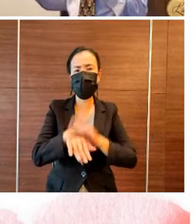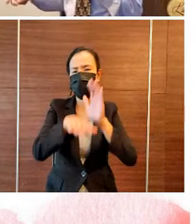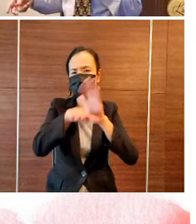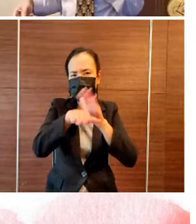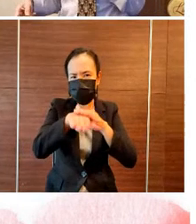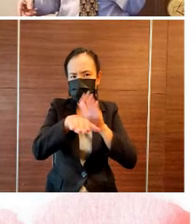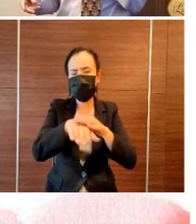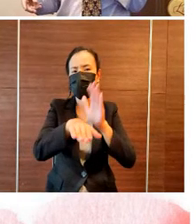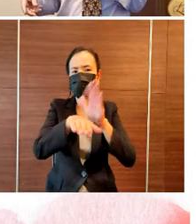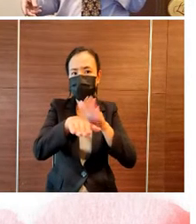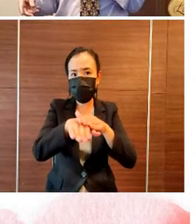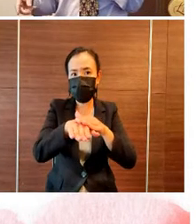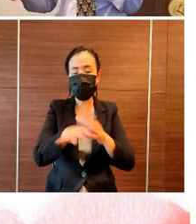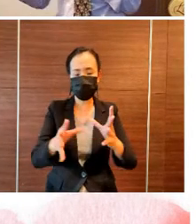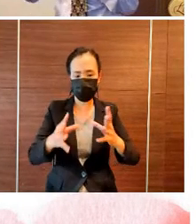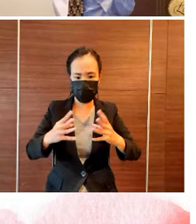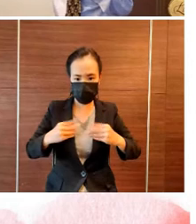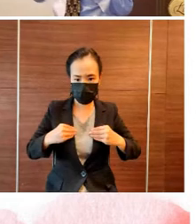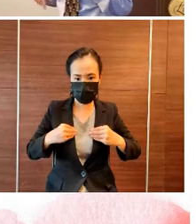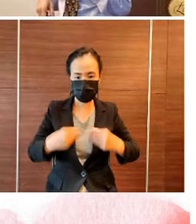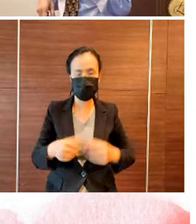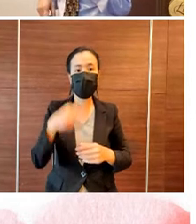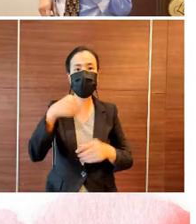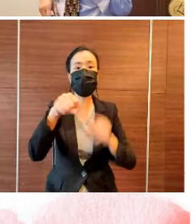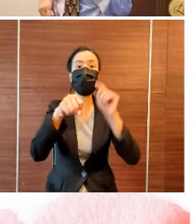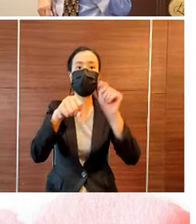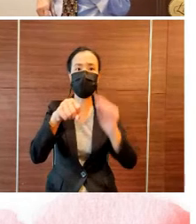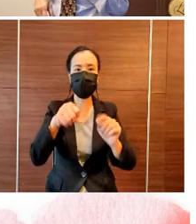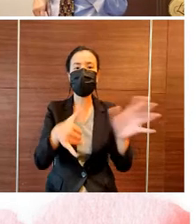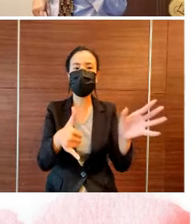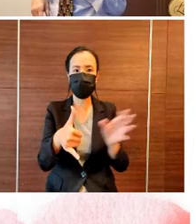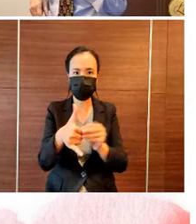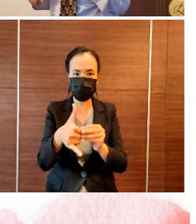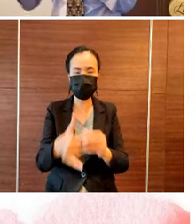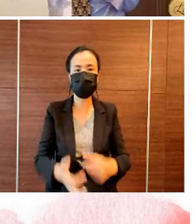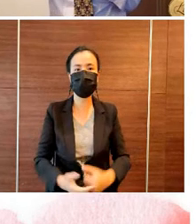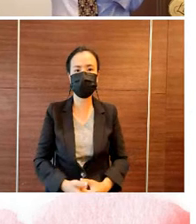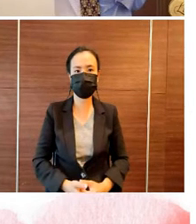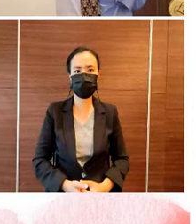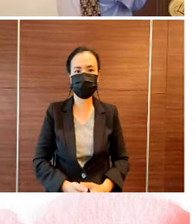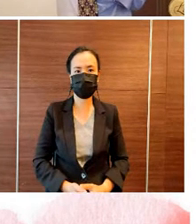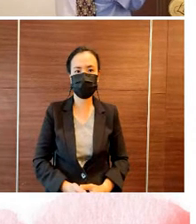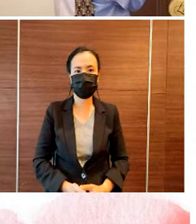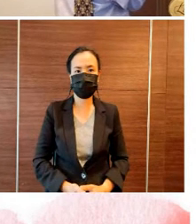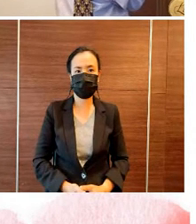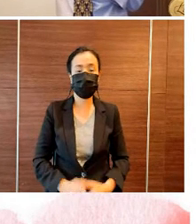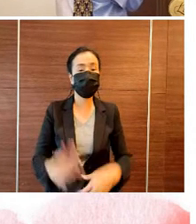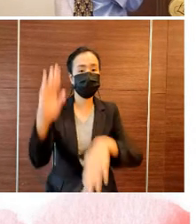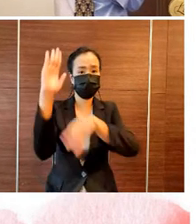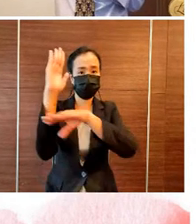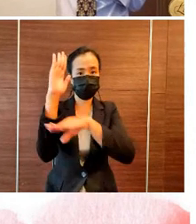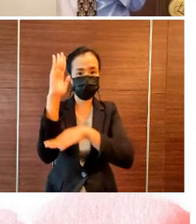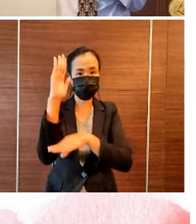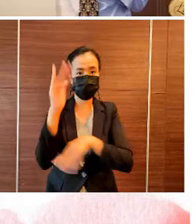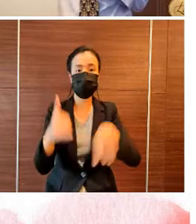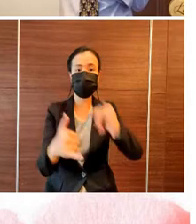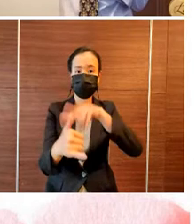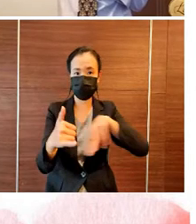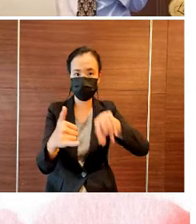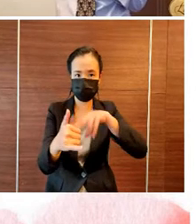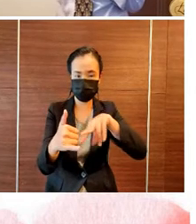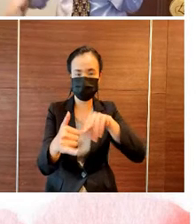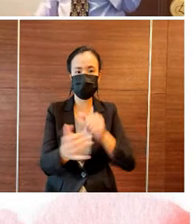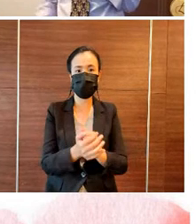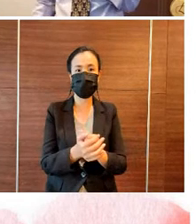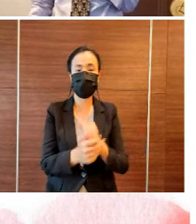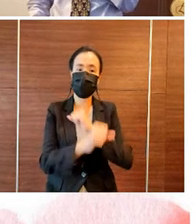ยอมตรวจ HIV ตรวจเจอกี่เปอร์เซ็นต์ตรวจเจอ 10% นะครับก็ส่งเข้าสู่ขบวนการรักษาSame